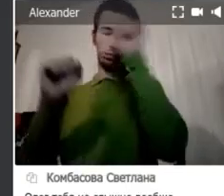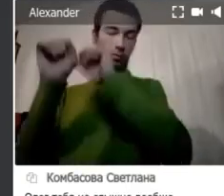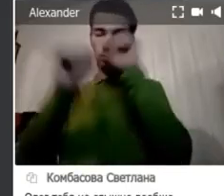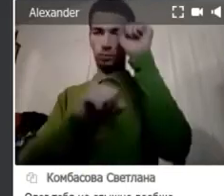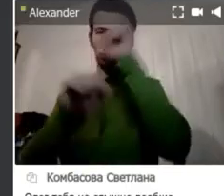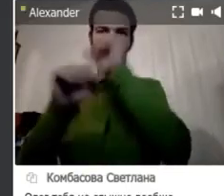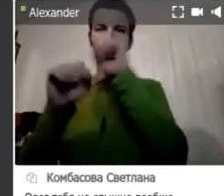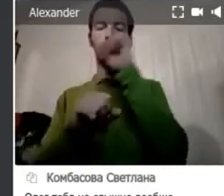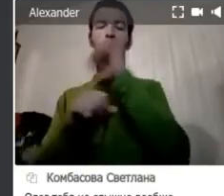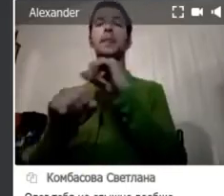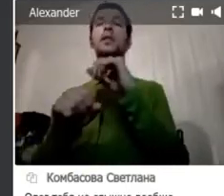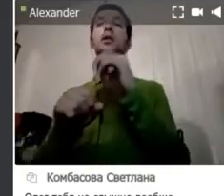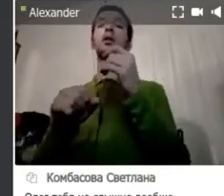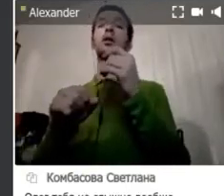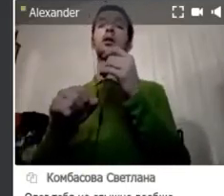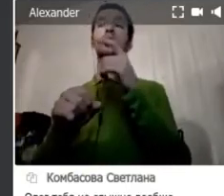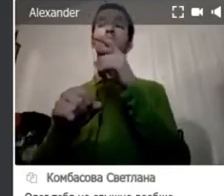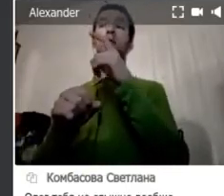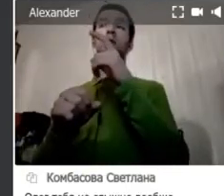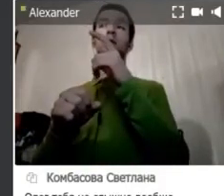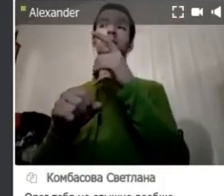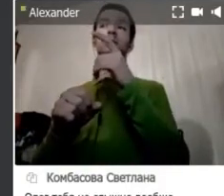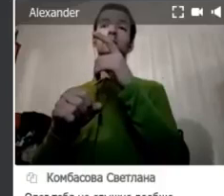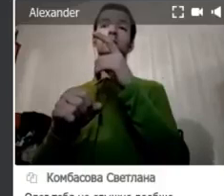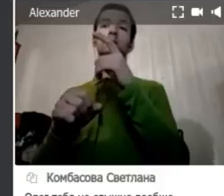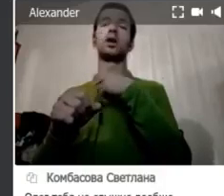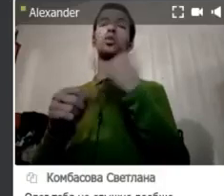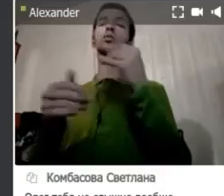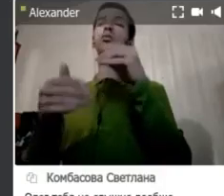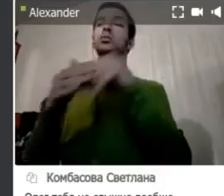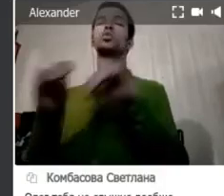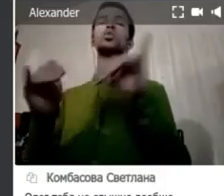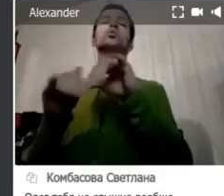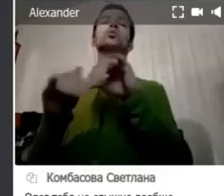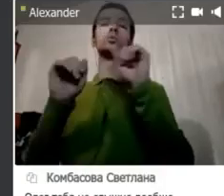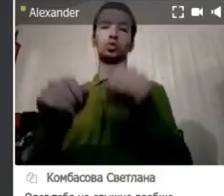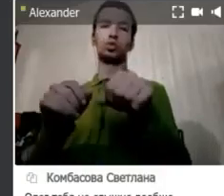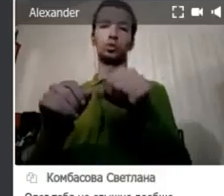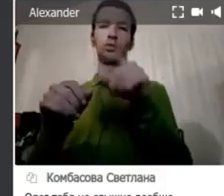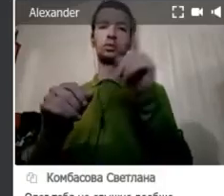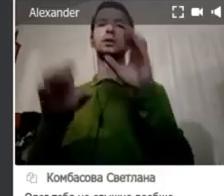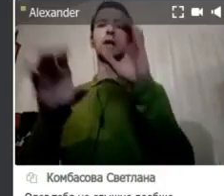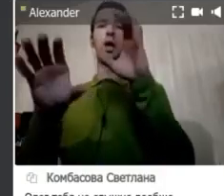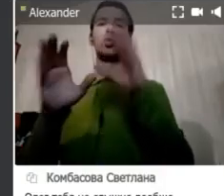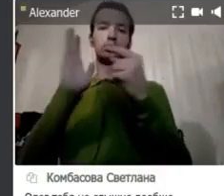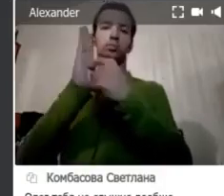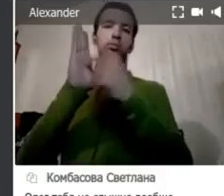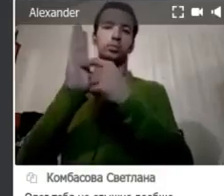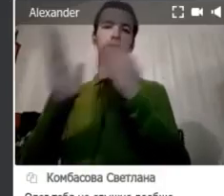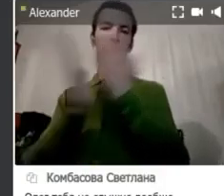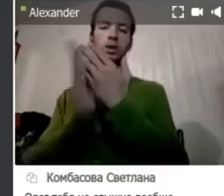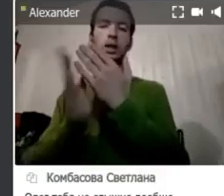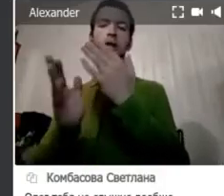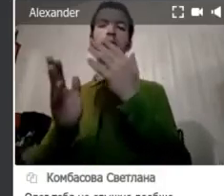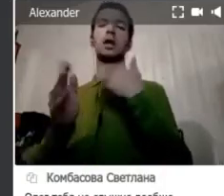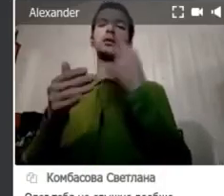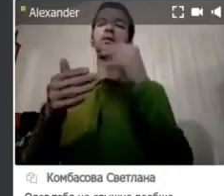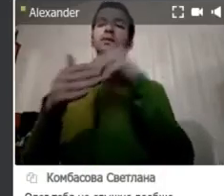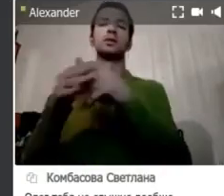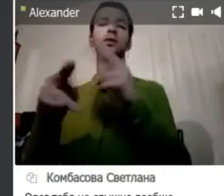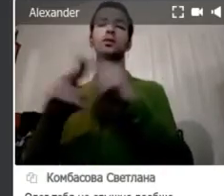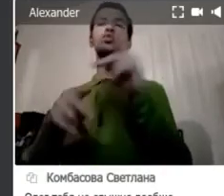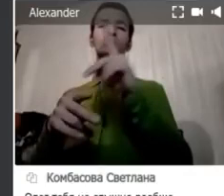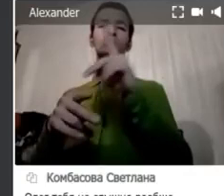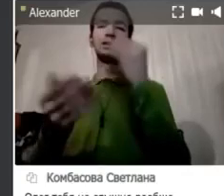недвижимость. Третье – предприятия. Четвертое – банковские счета и вклады. Ничего другого нет. Все, закон